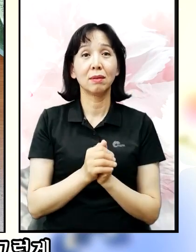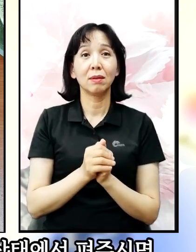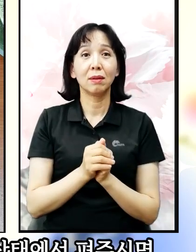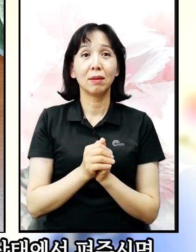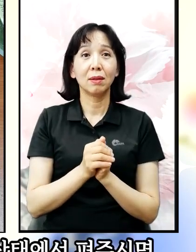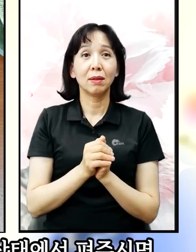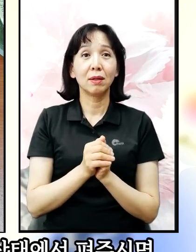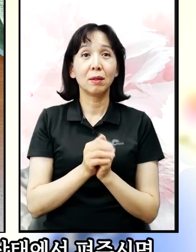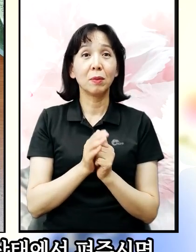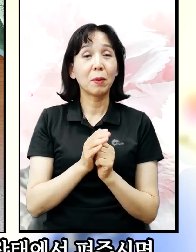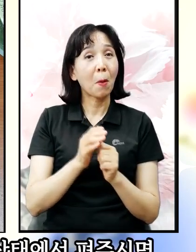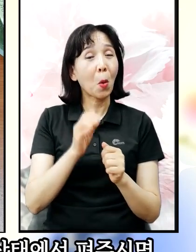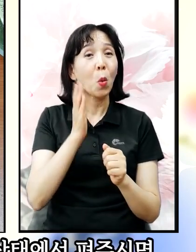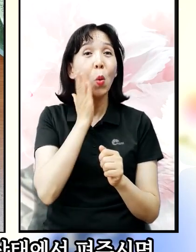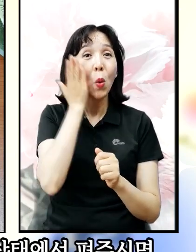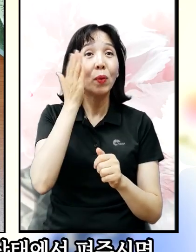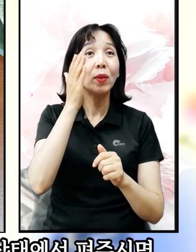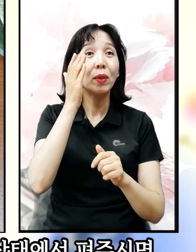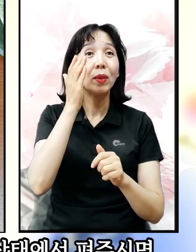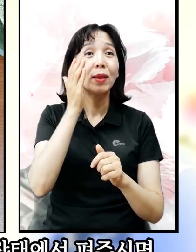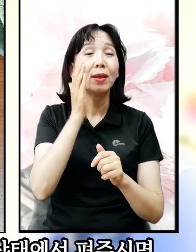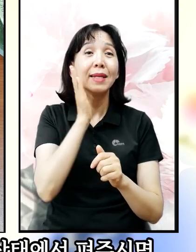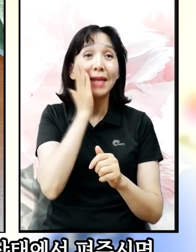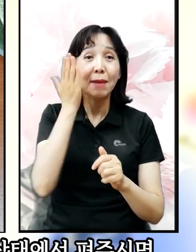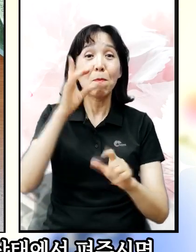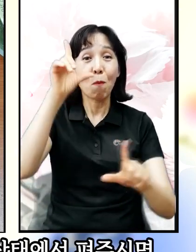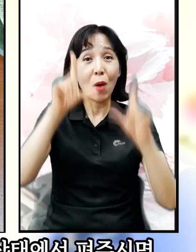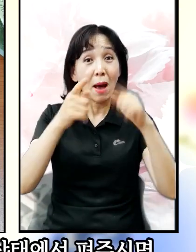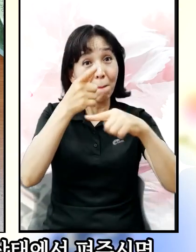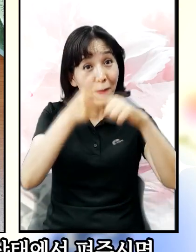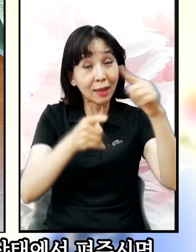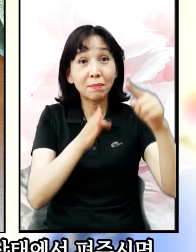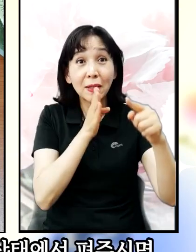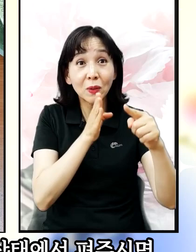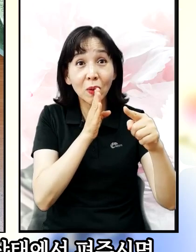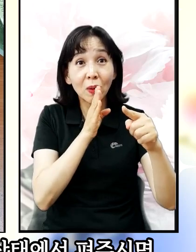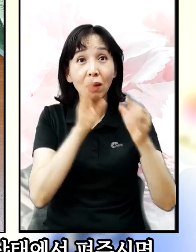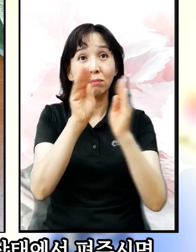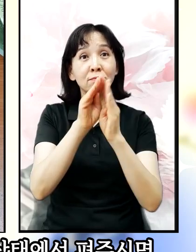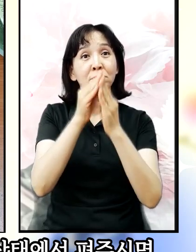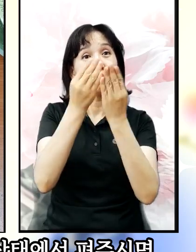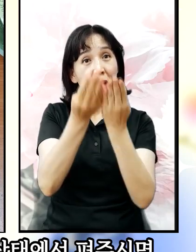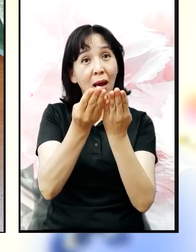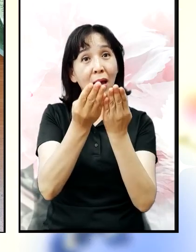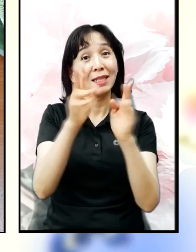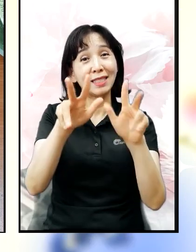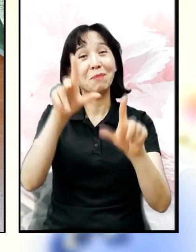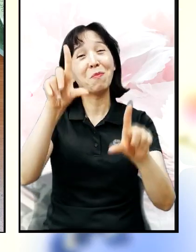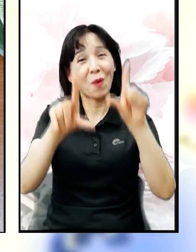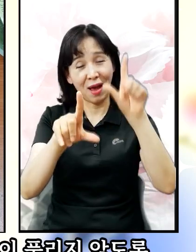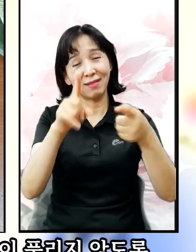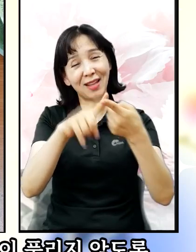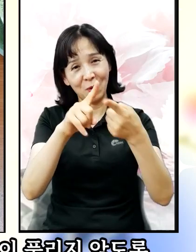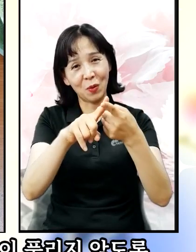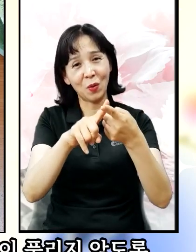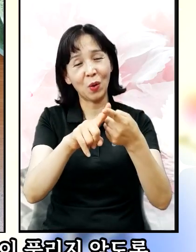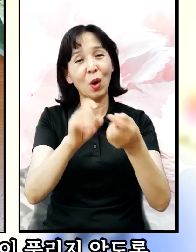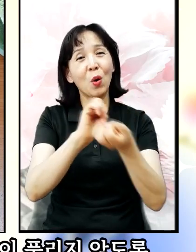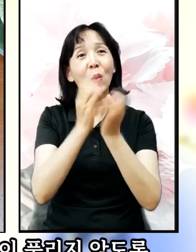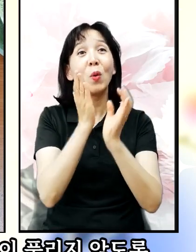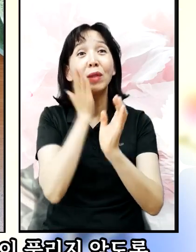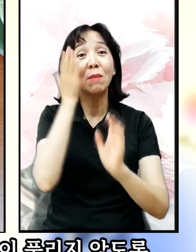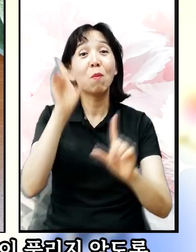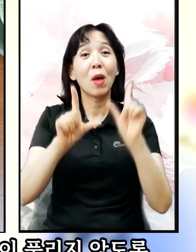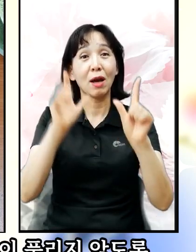자, 그러면 꽃잎 모양 반쪽이 된 것 같죠? 이 상태에서 펴주시면은 이런 모양이 나요. 꽃잎